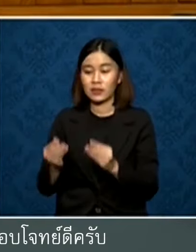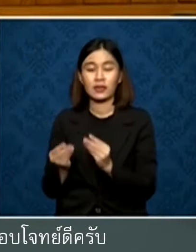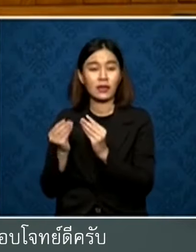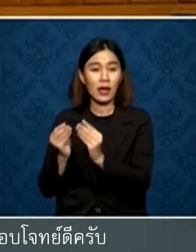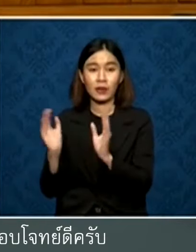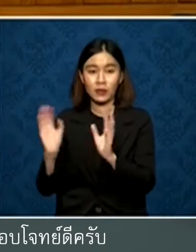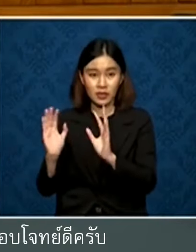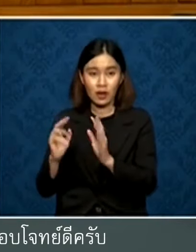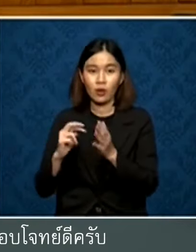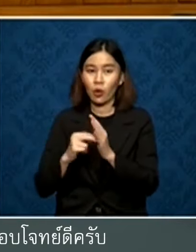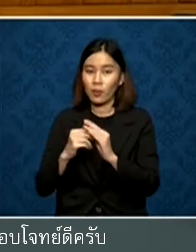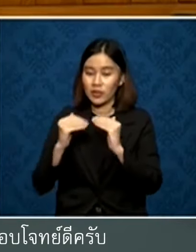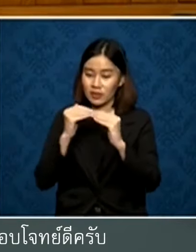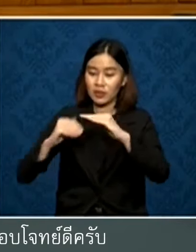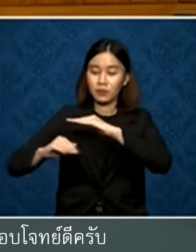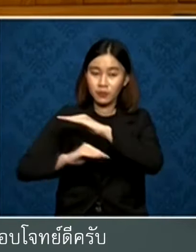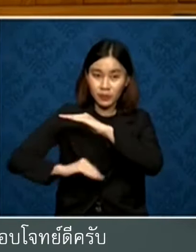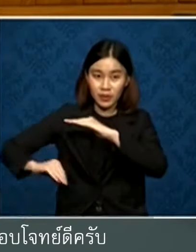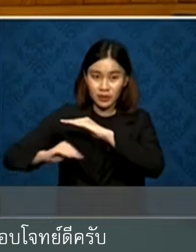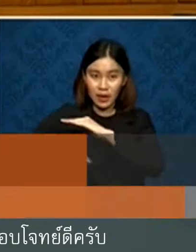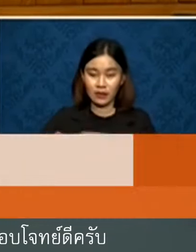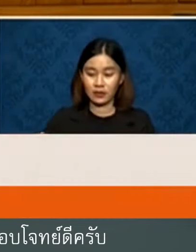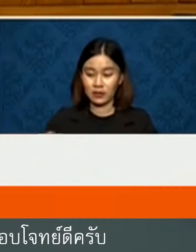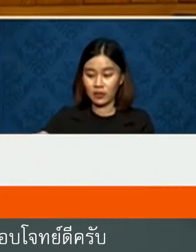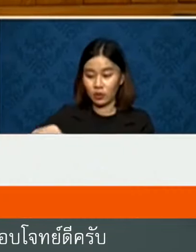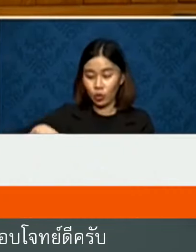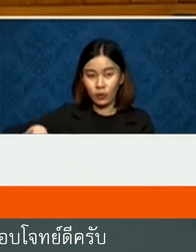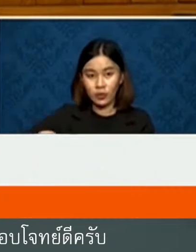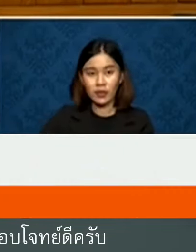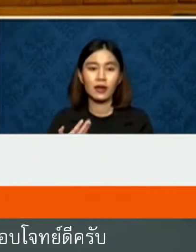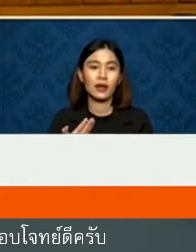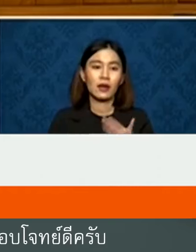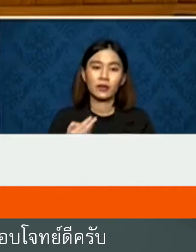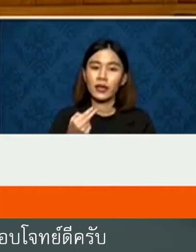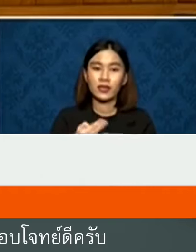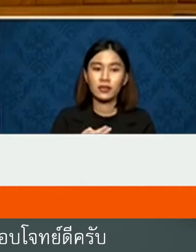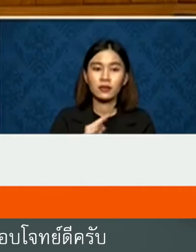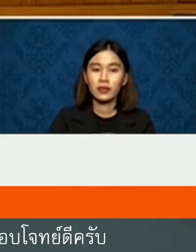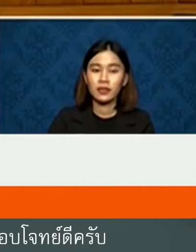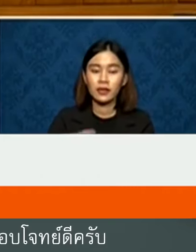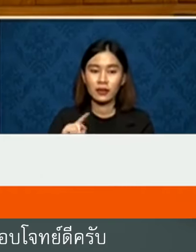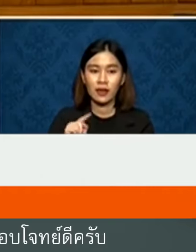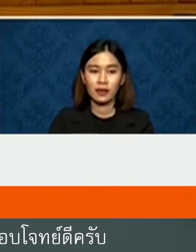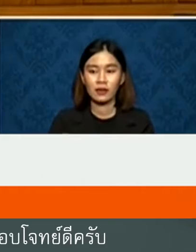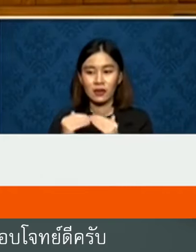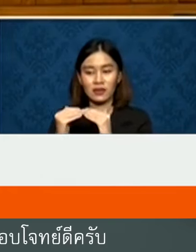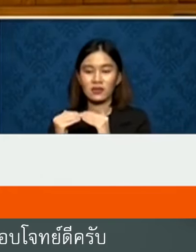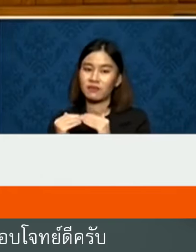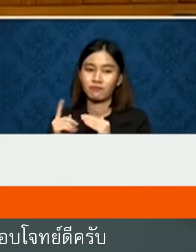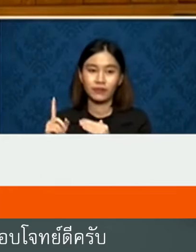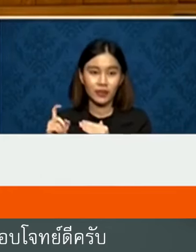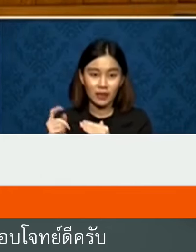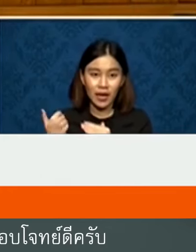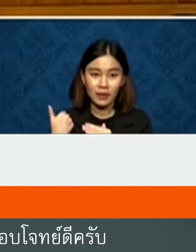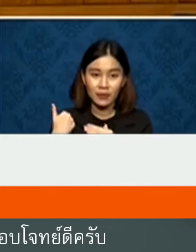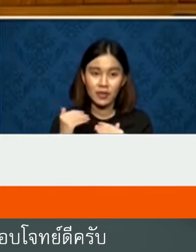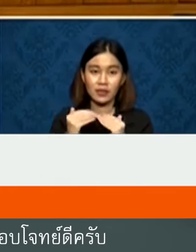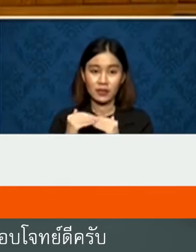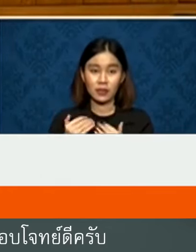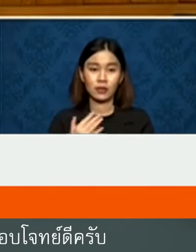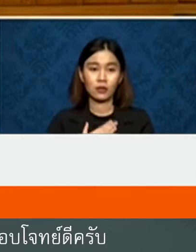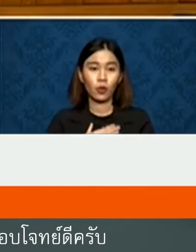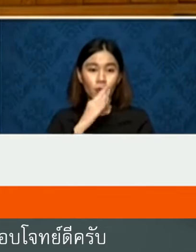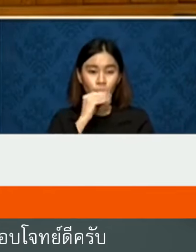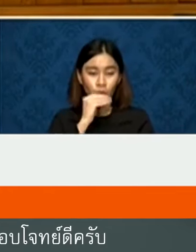ครับเป็นสิทธิ์เบื้องต้นที่คนกลุ่มนี้แล้วแต่ท่านจะเรียกเขาเสียสิทธิ์นี้สิทธิ์ที่ผมพูดข้าง